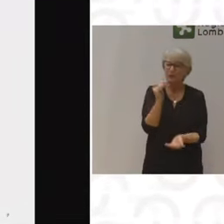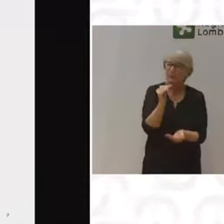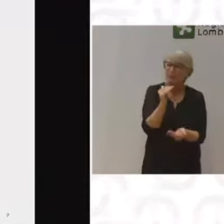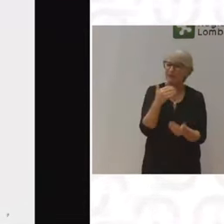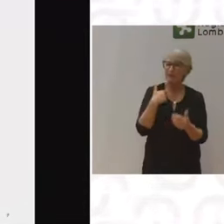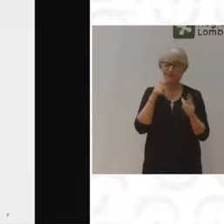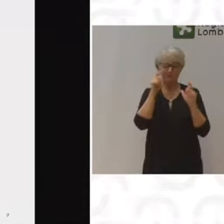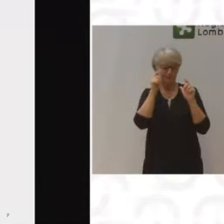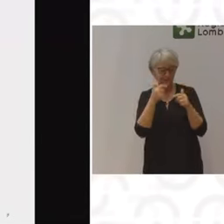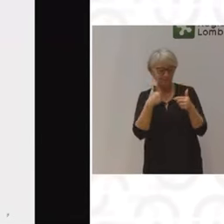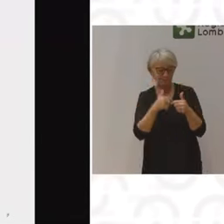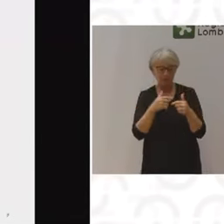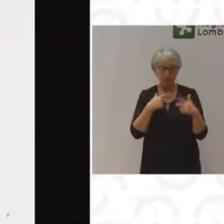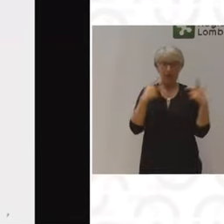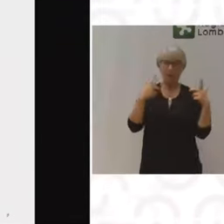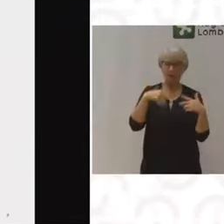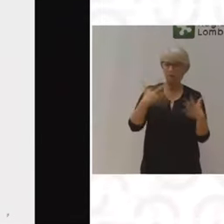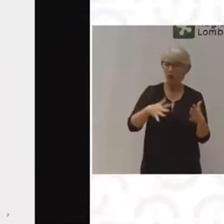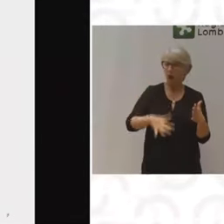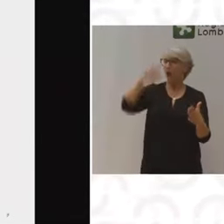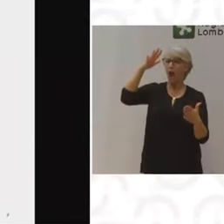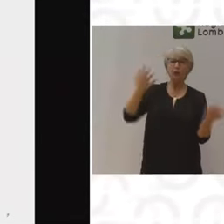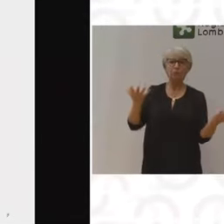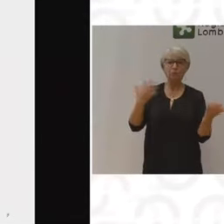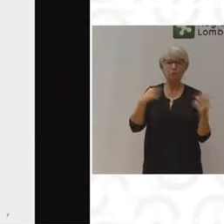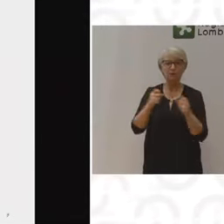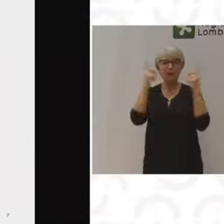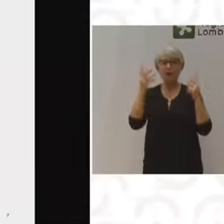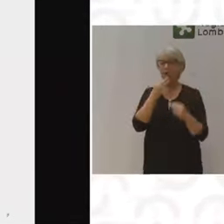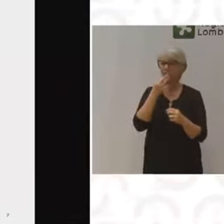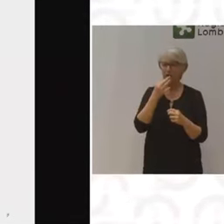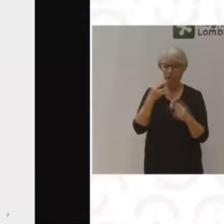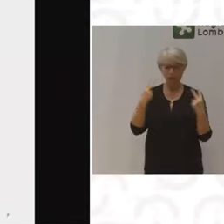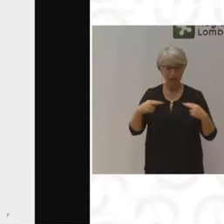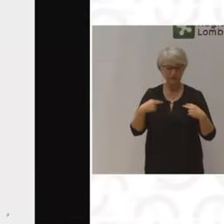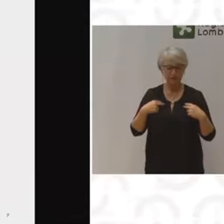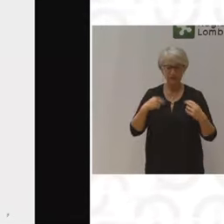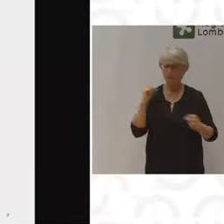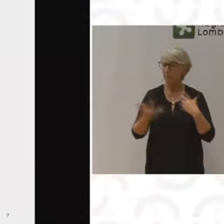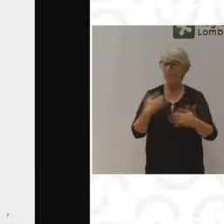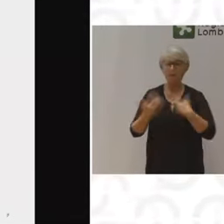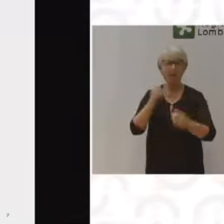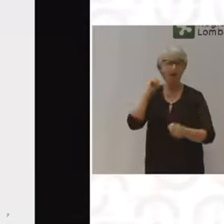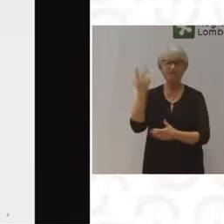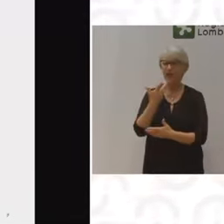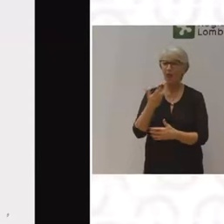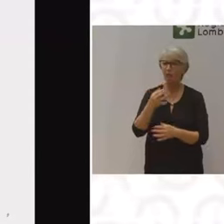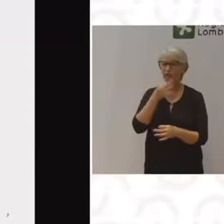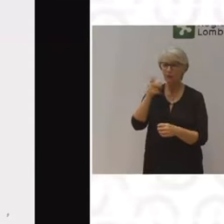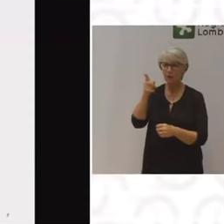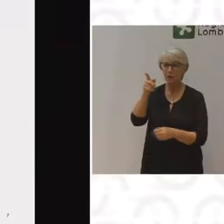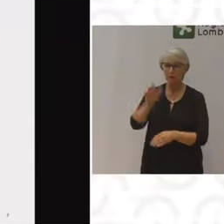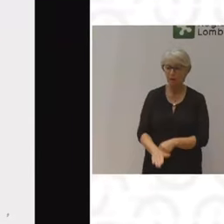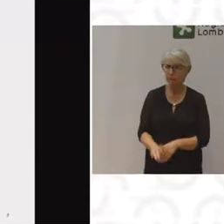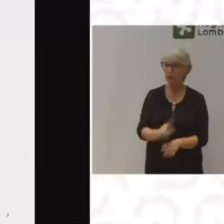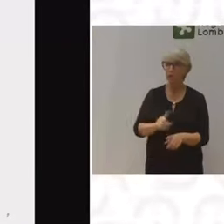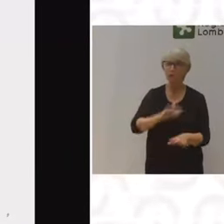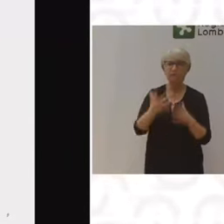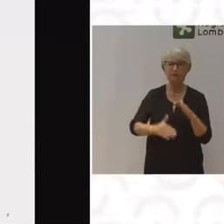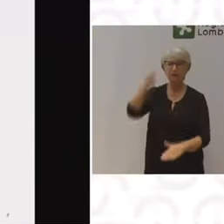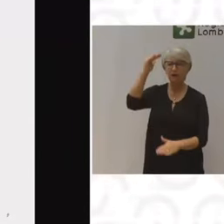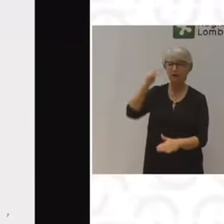loro sono diventati adulti. Ci accorgiamo allora che la nostra vita è passata in fretta e che loro non sono più dei ragazzini, che noi siamo